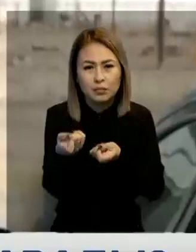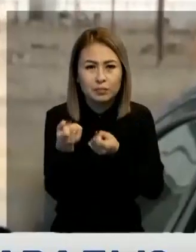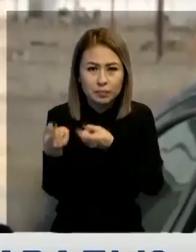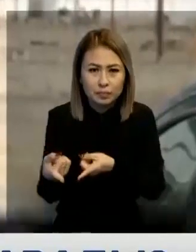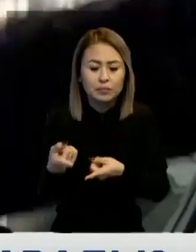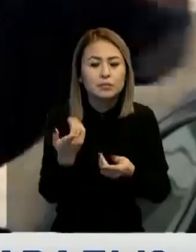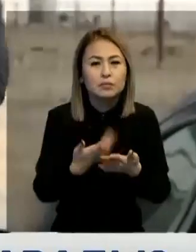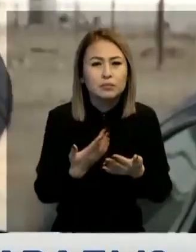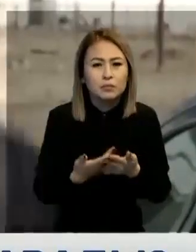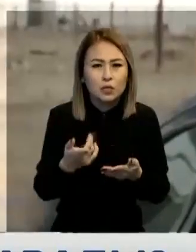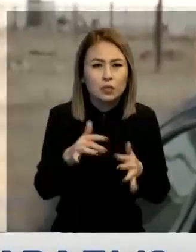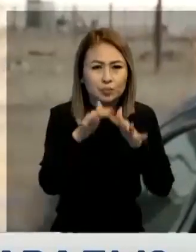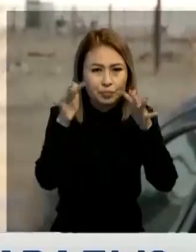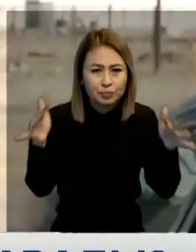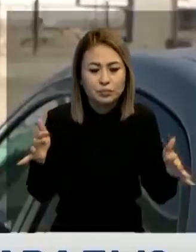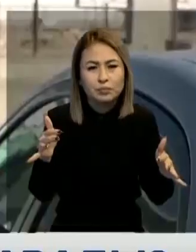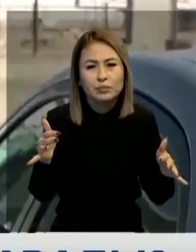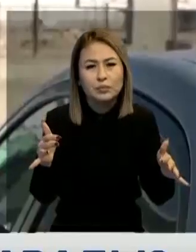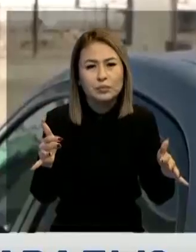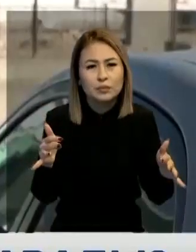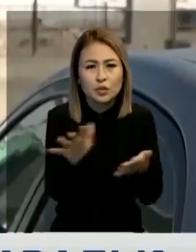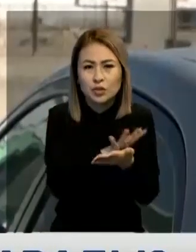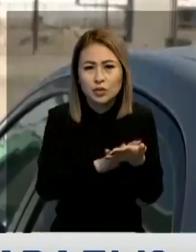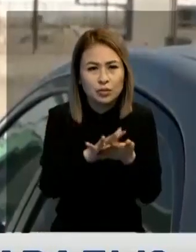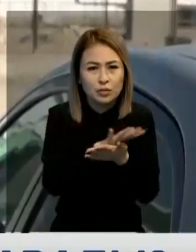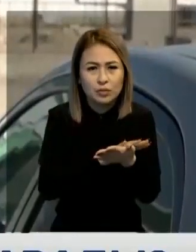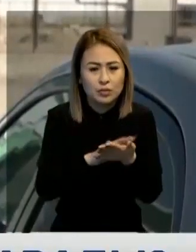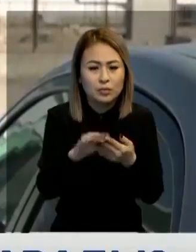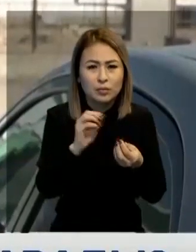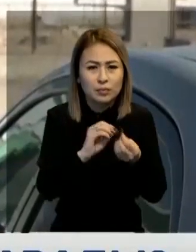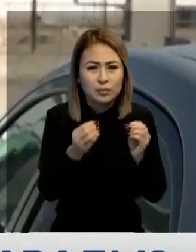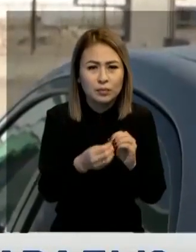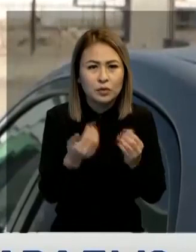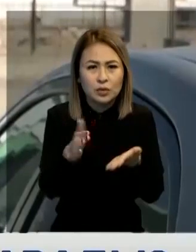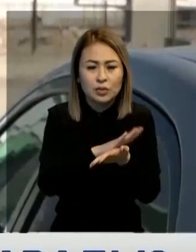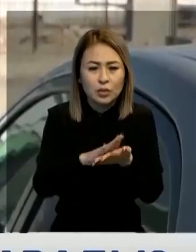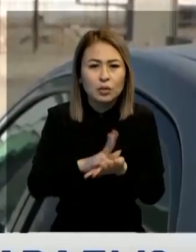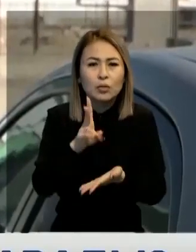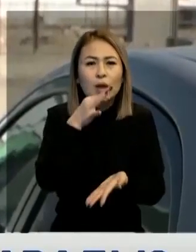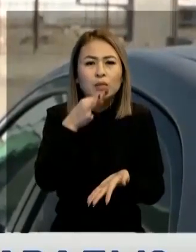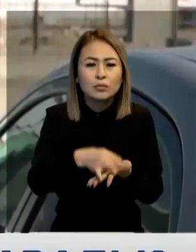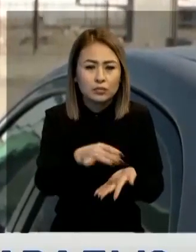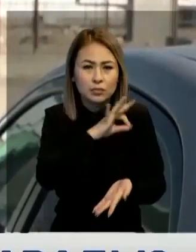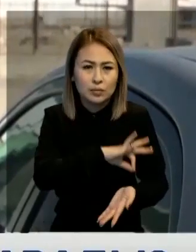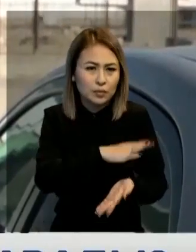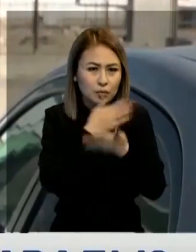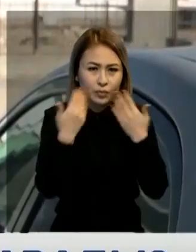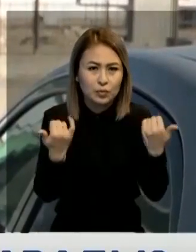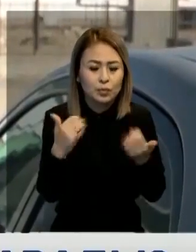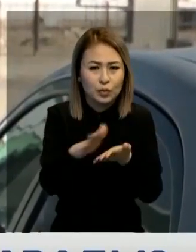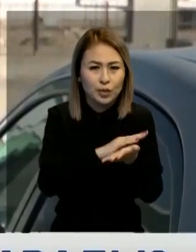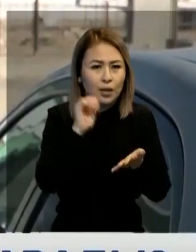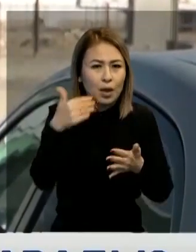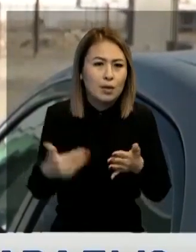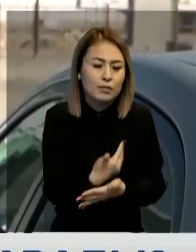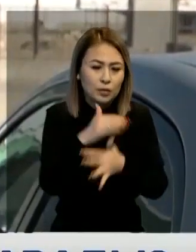осы. Осы бәрі шу отыр ғой теңген ішіне. Еш келет, пакет бәрі, оның тазалықтар жинайды, оның не пайда бары. Бүгін жинайды, ертен